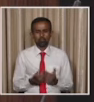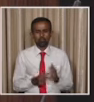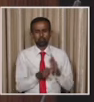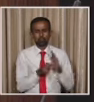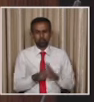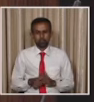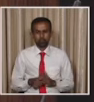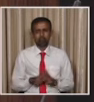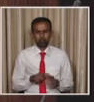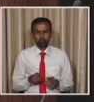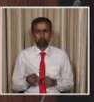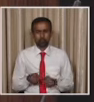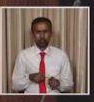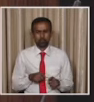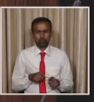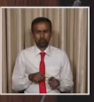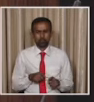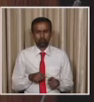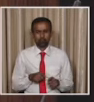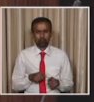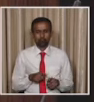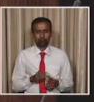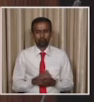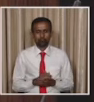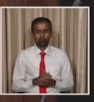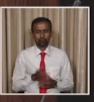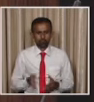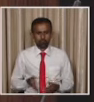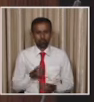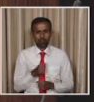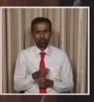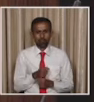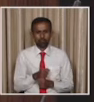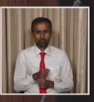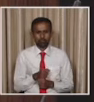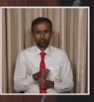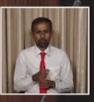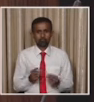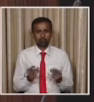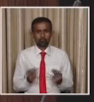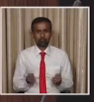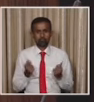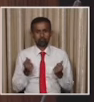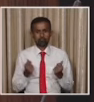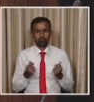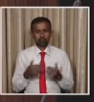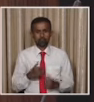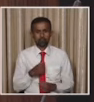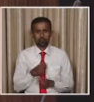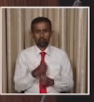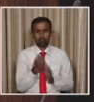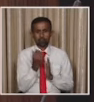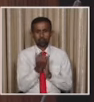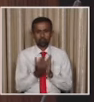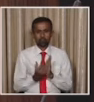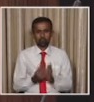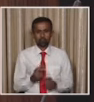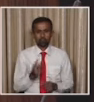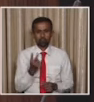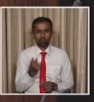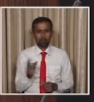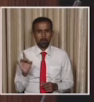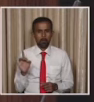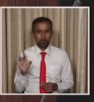පරිහානියට පත්වෙලා තියෙනවද කියලා. ඒ කියන්නේ මේ ආණ්ඩුව හදිස්සියේ අපේ ආණ්ඩුක්‍රම විවස්ථාවේ